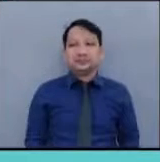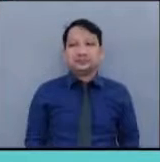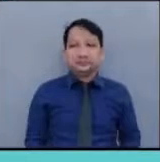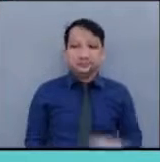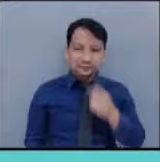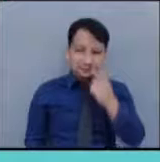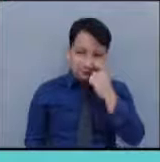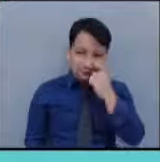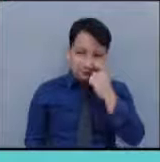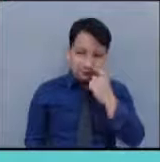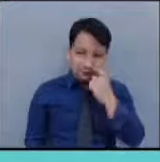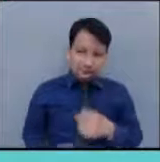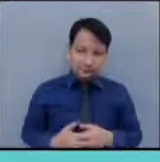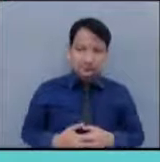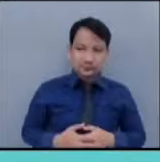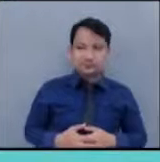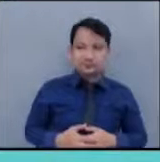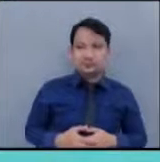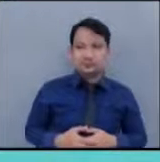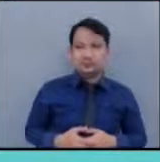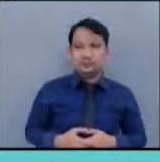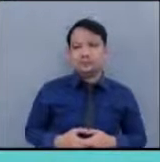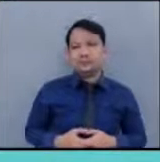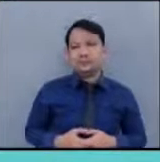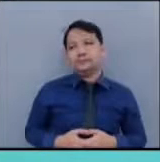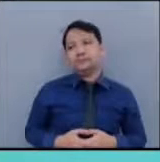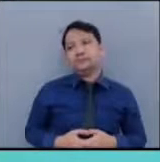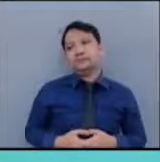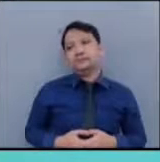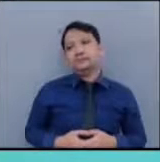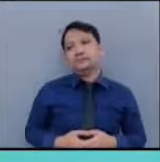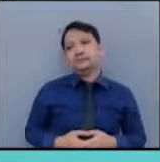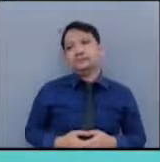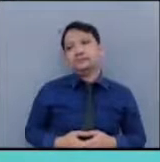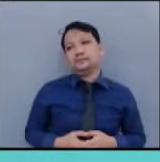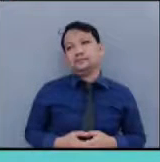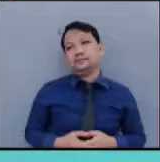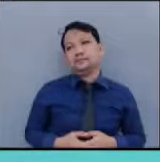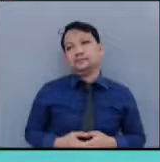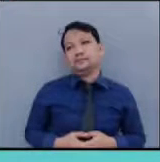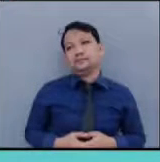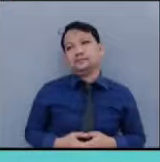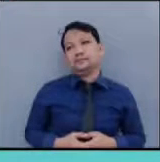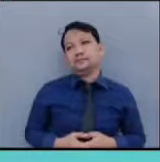Sasabayan natin yan, yung nasa screen. Yan. Makikita niyo po ang kamay ni Gilbert.